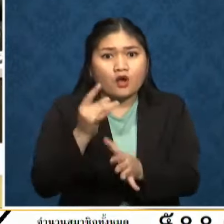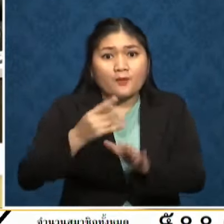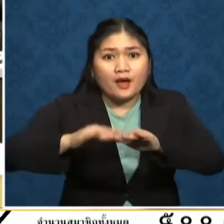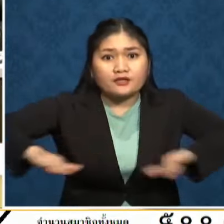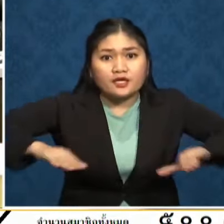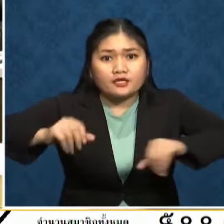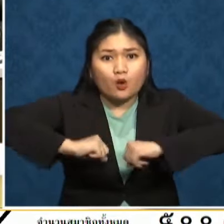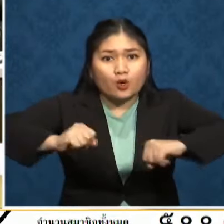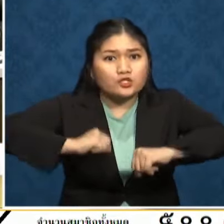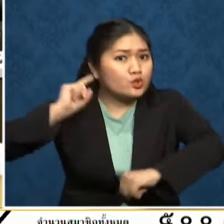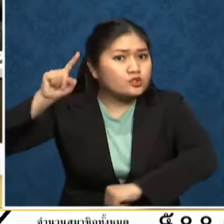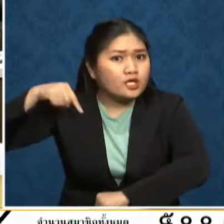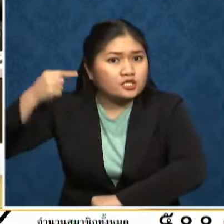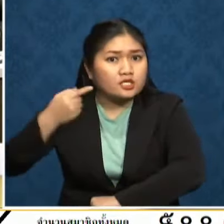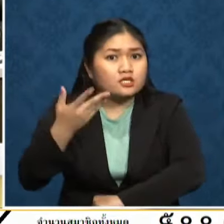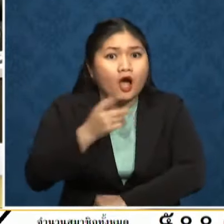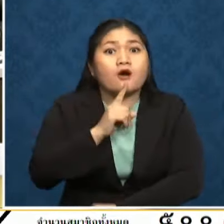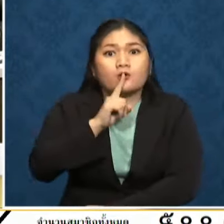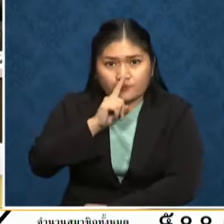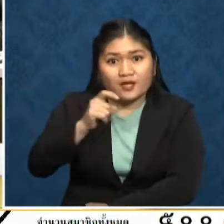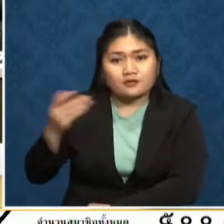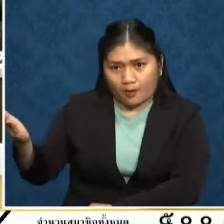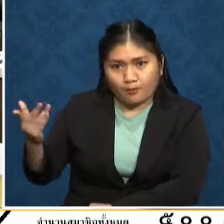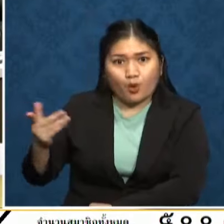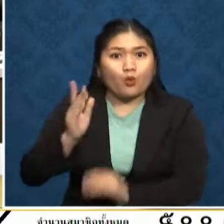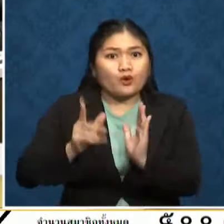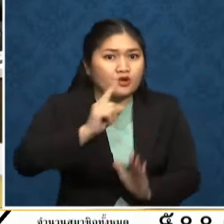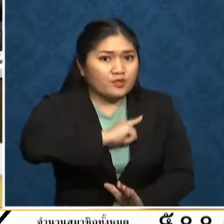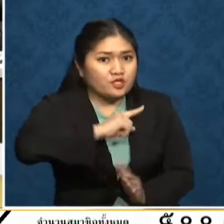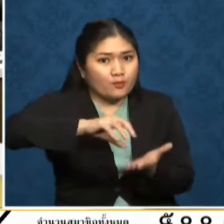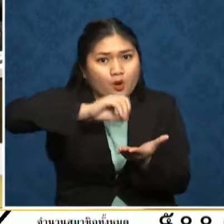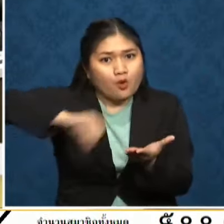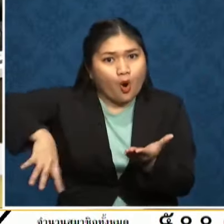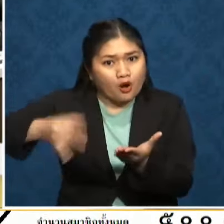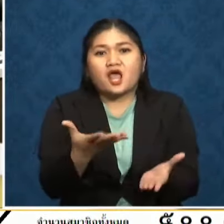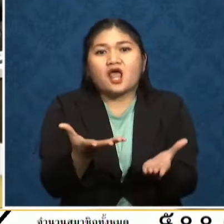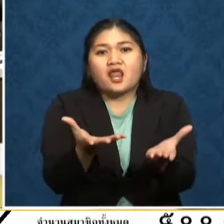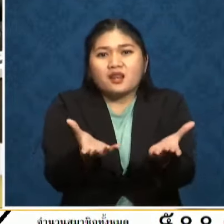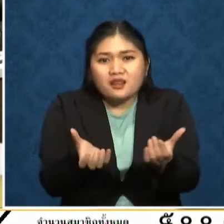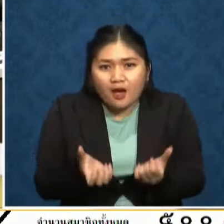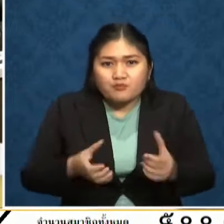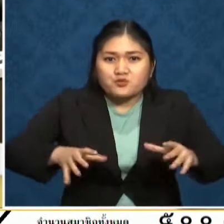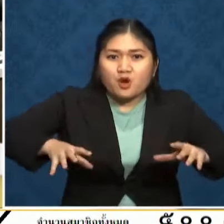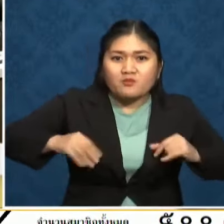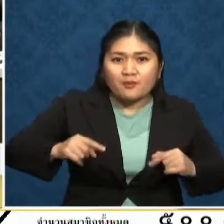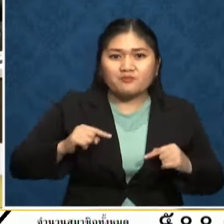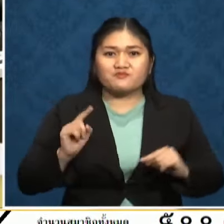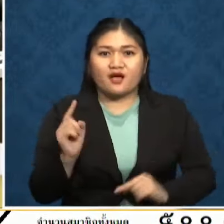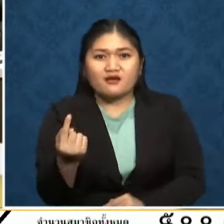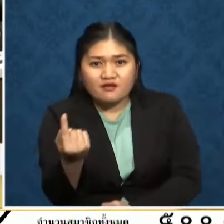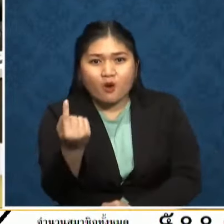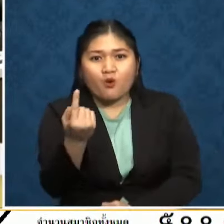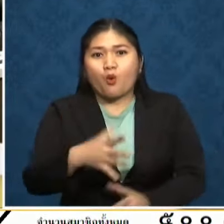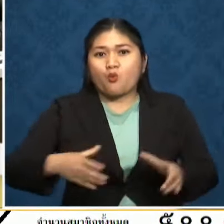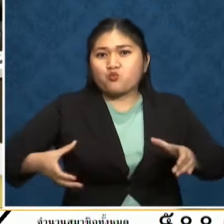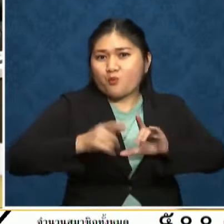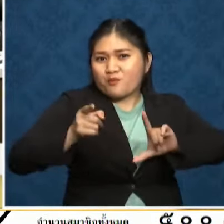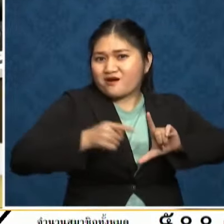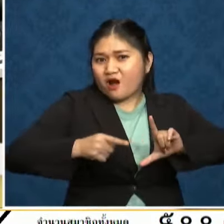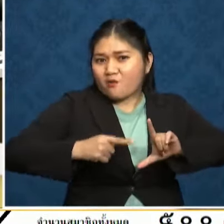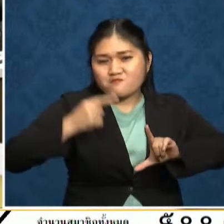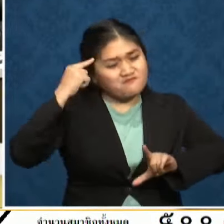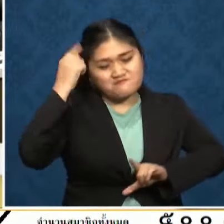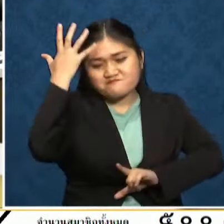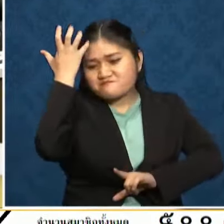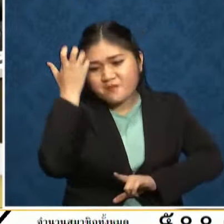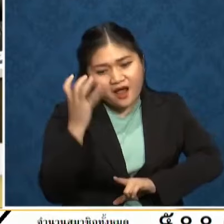เด็กยาวชนสตรีท่านสอบสวนให้ผมนะครั เจาหนที่ที่เอาออกไม่ถูกนะครับพักเก้าไล ไม่มอะไรต้องกำว